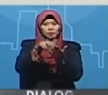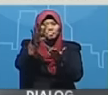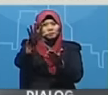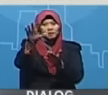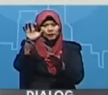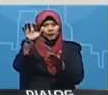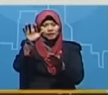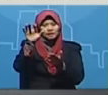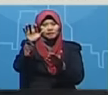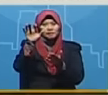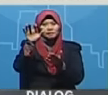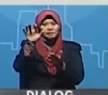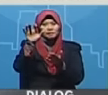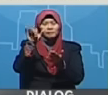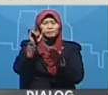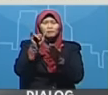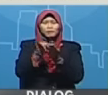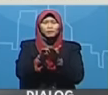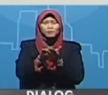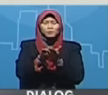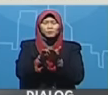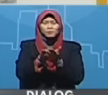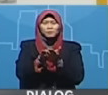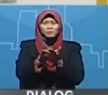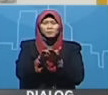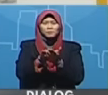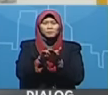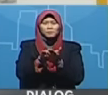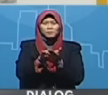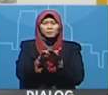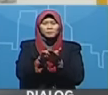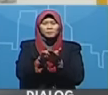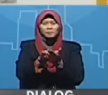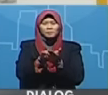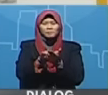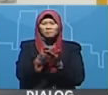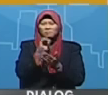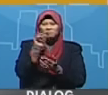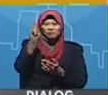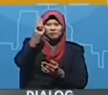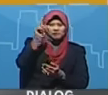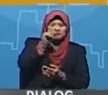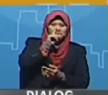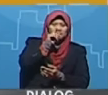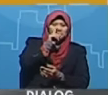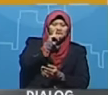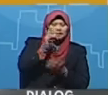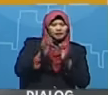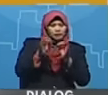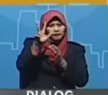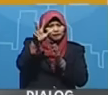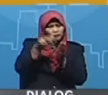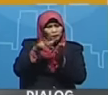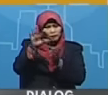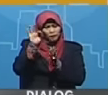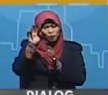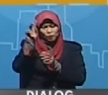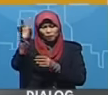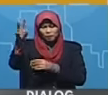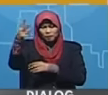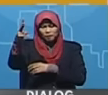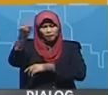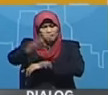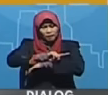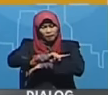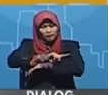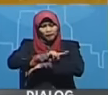3,500, jadi ini akan menjadikan ianya sesuatu yang nampaknya tidak logik. Sebab sekiranya 12 hari 9 malam berada di